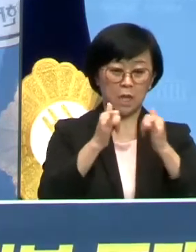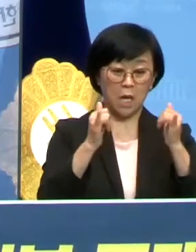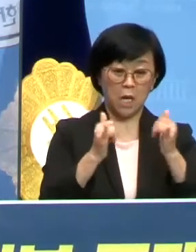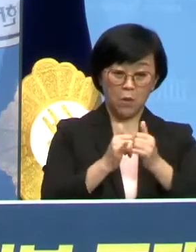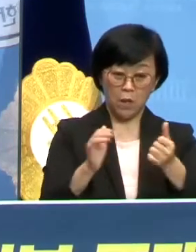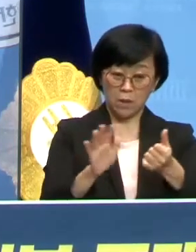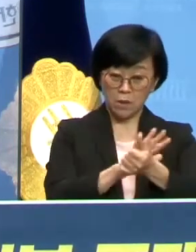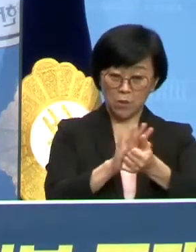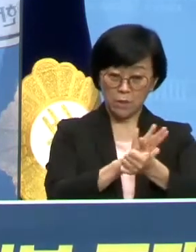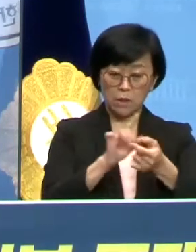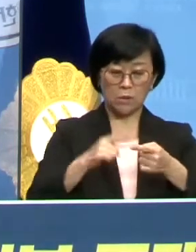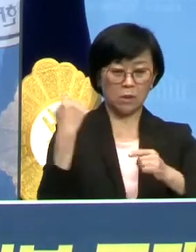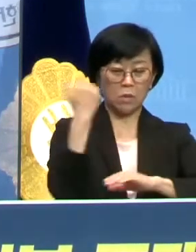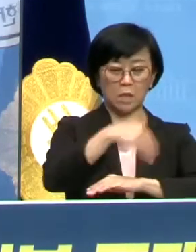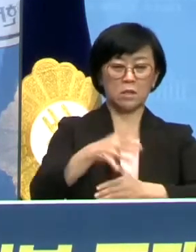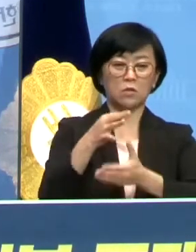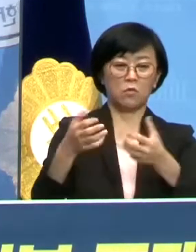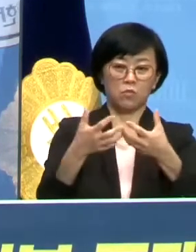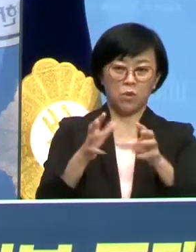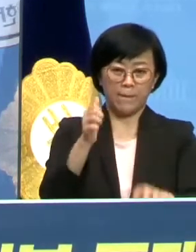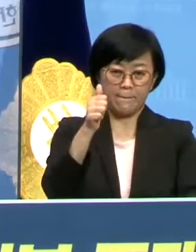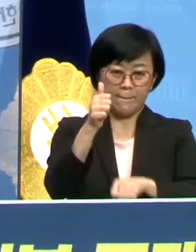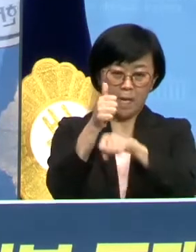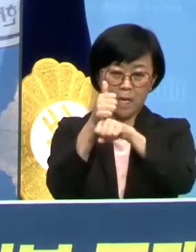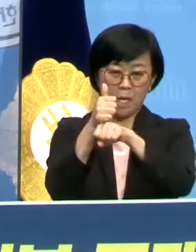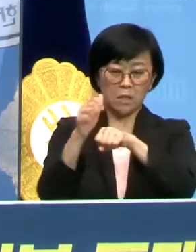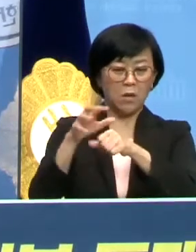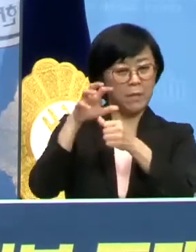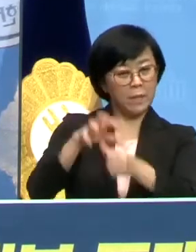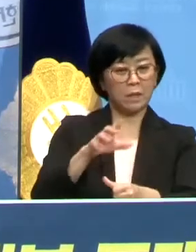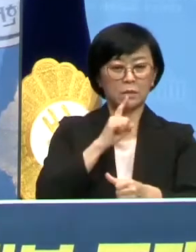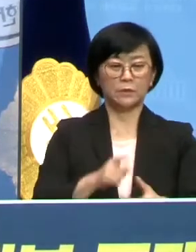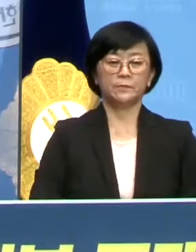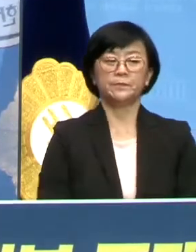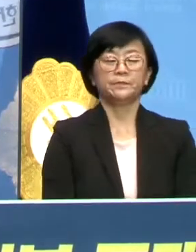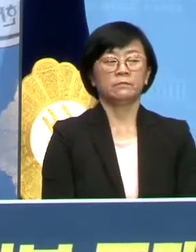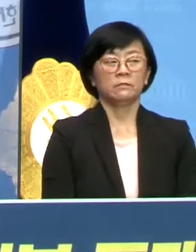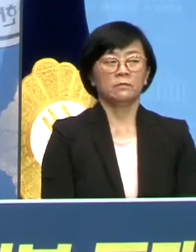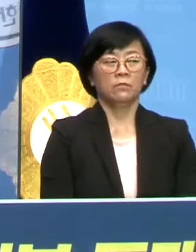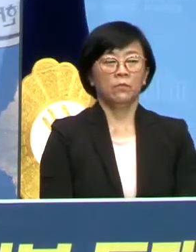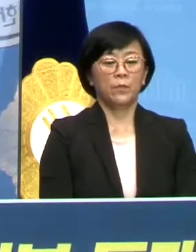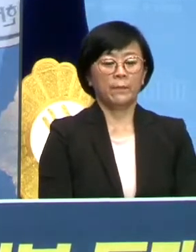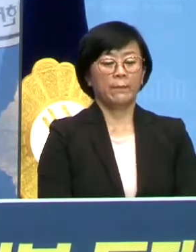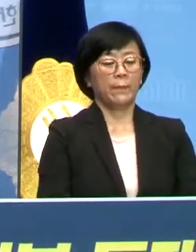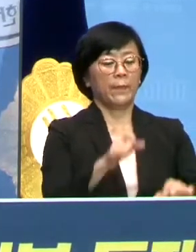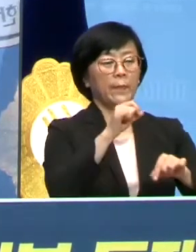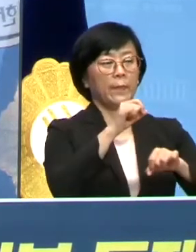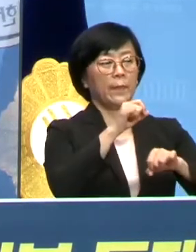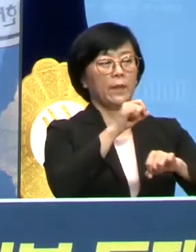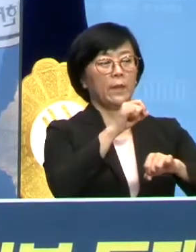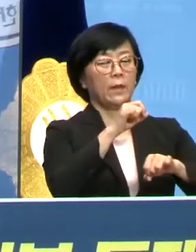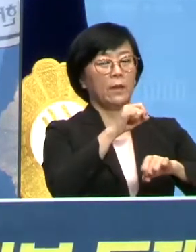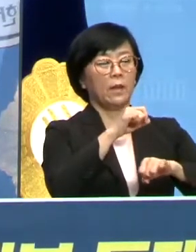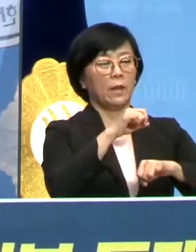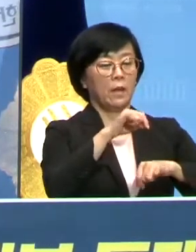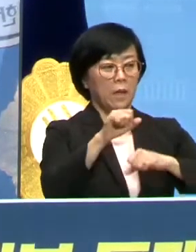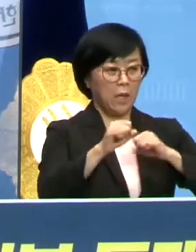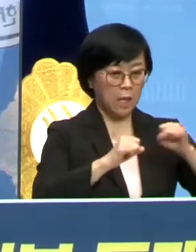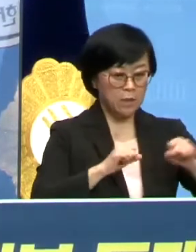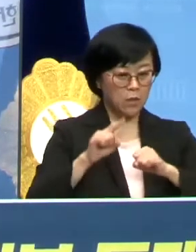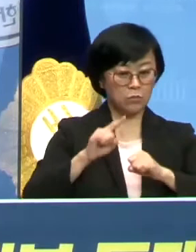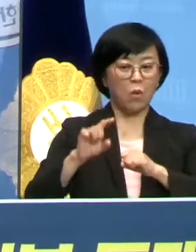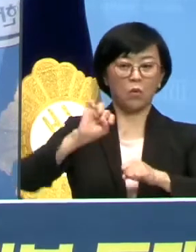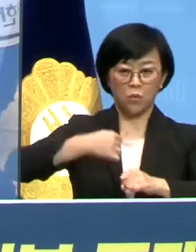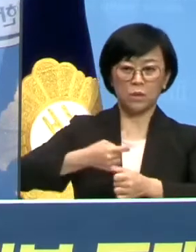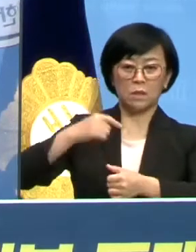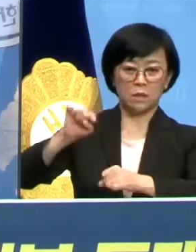경제부처 인 기재부 로 통제 시킬 강서의 감리 담 또한 이는 행동도 책 행정 독자를 부추길